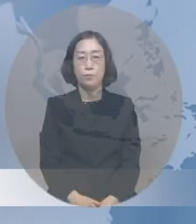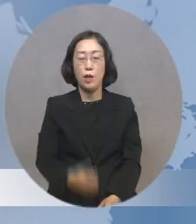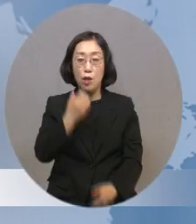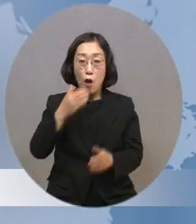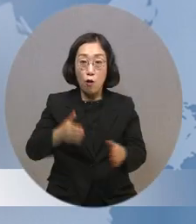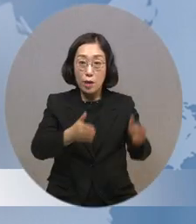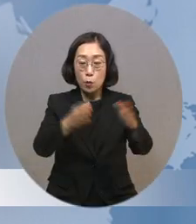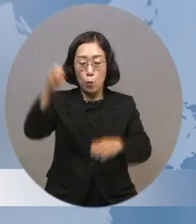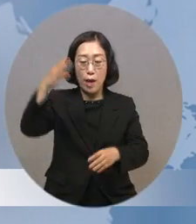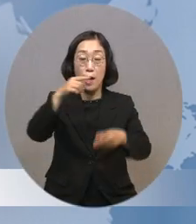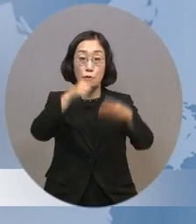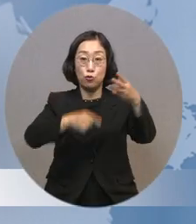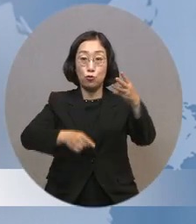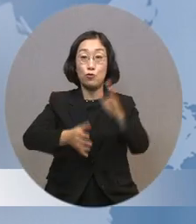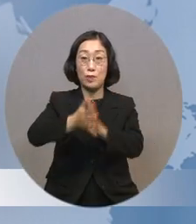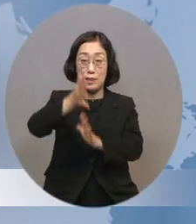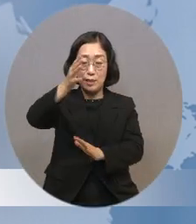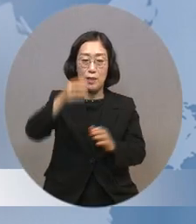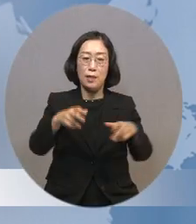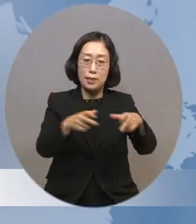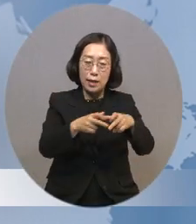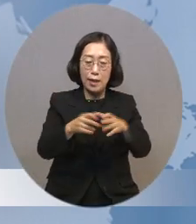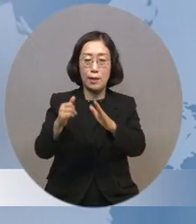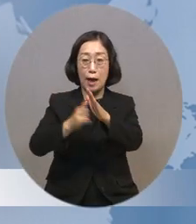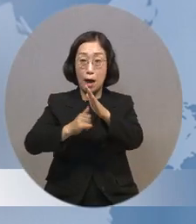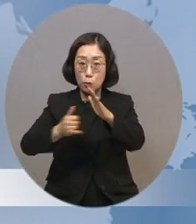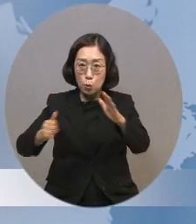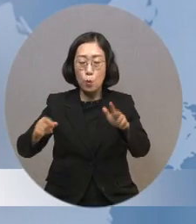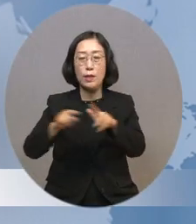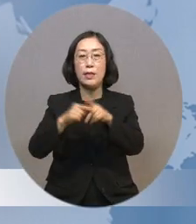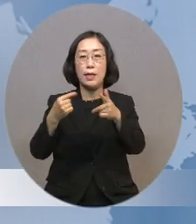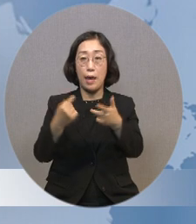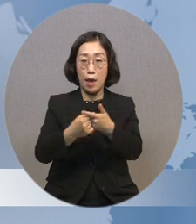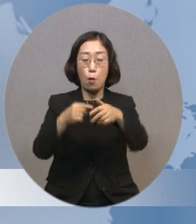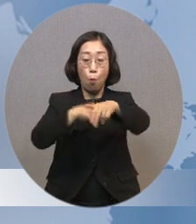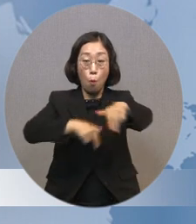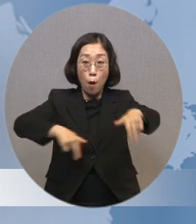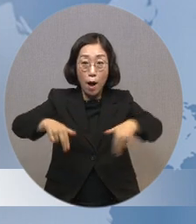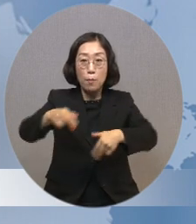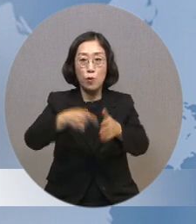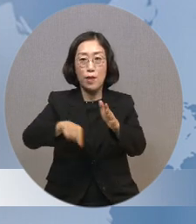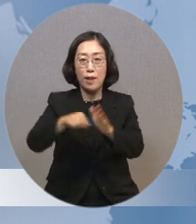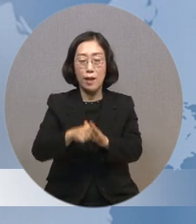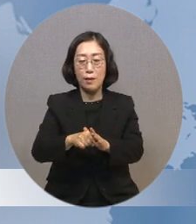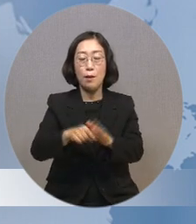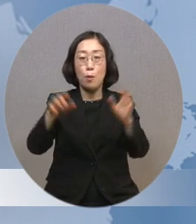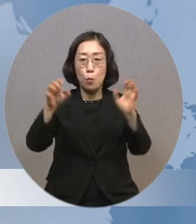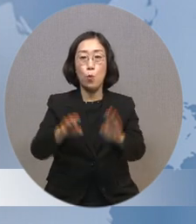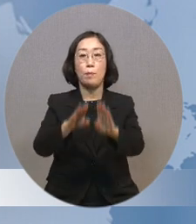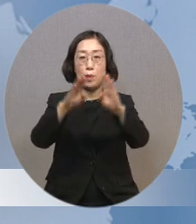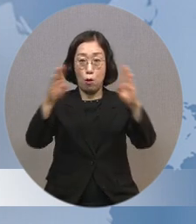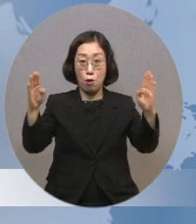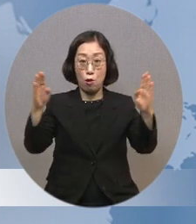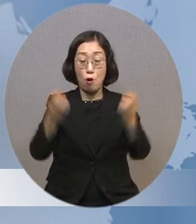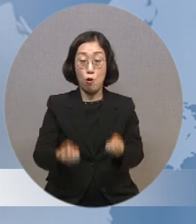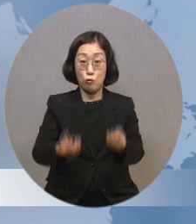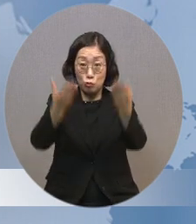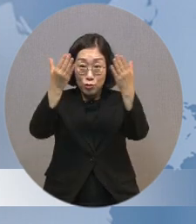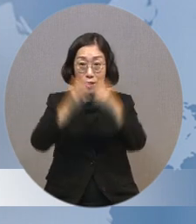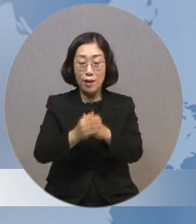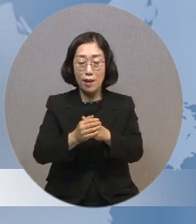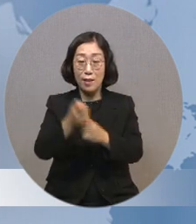경기도 양주시에서 장애인과 그 가족들의 마음을 이해하고 공감하는 자리가 마련됐습니다. 특히 축제에는 다수